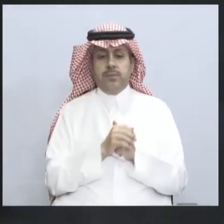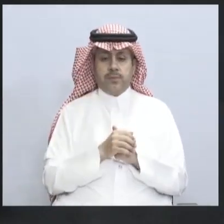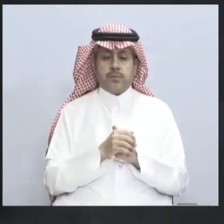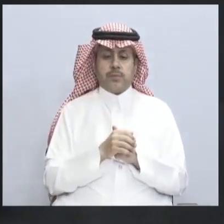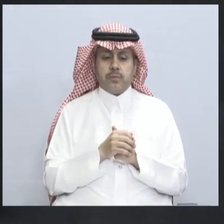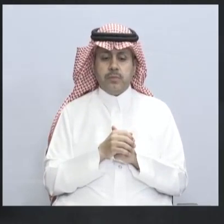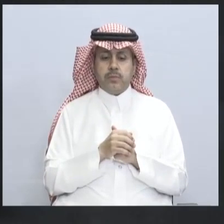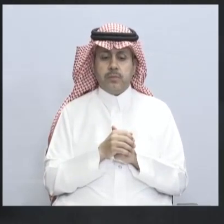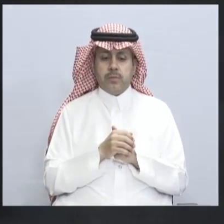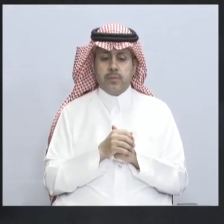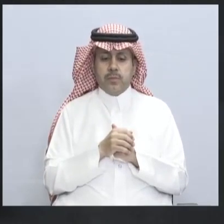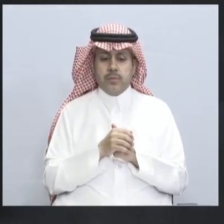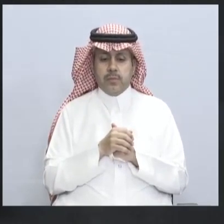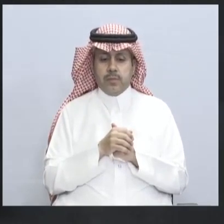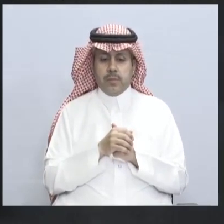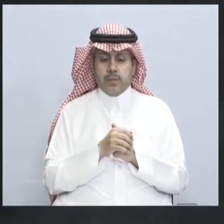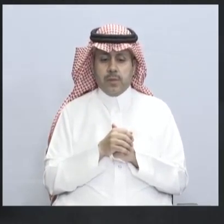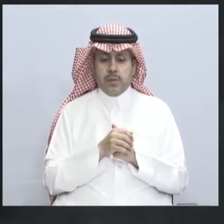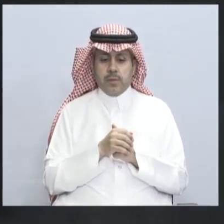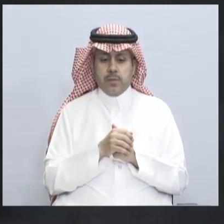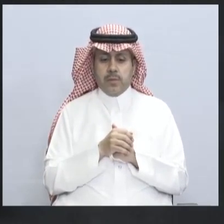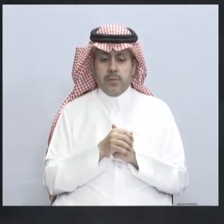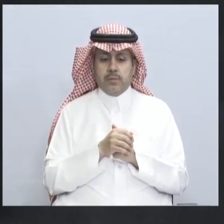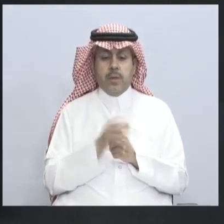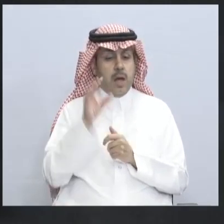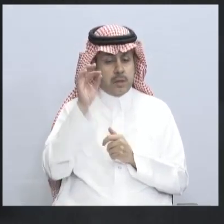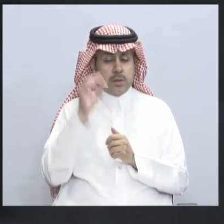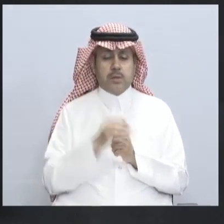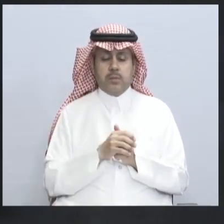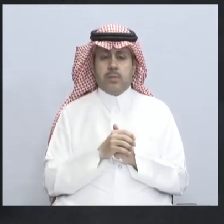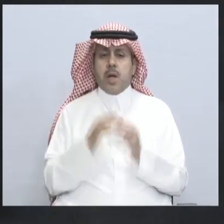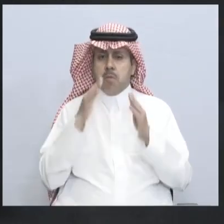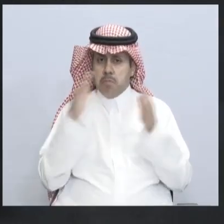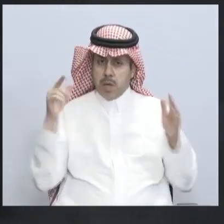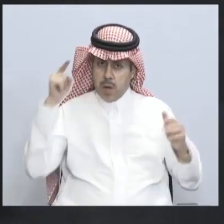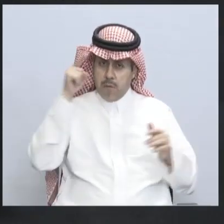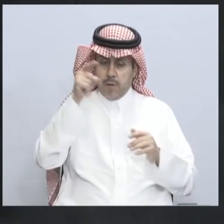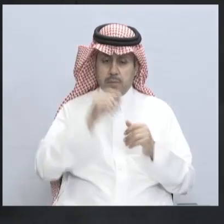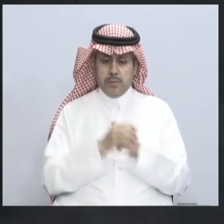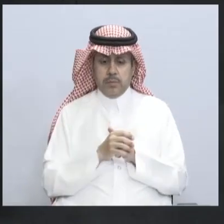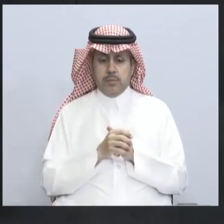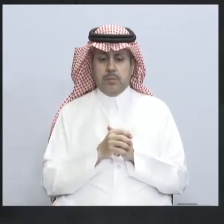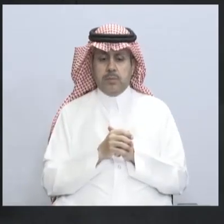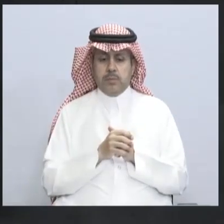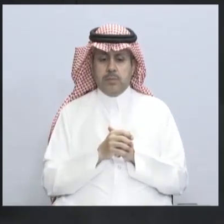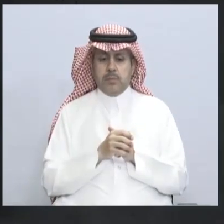ويعود من طريق اخر احسنتم يا ابنائي بارك الله فيكم